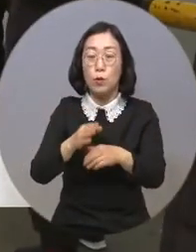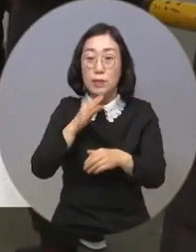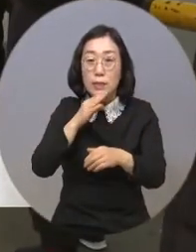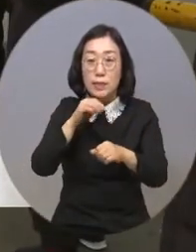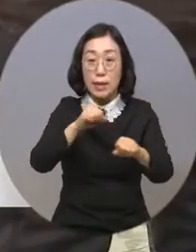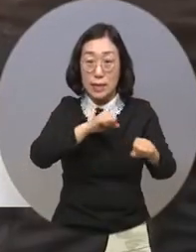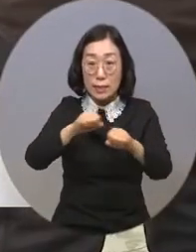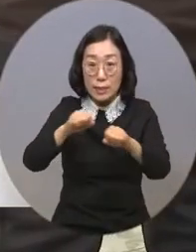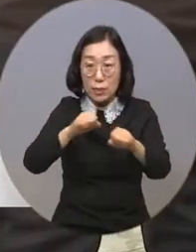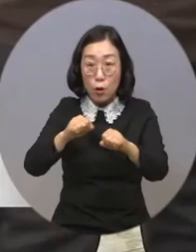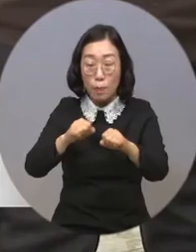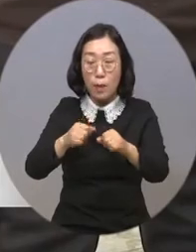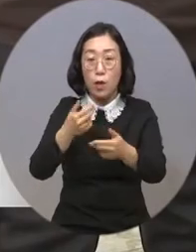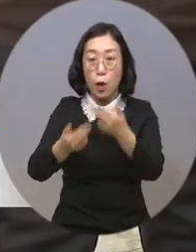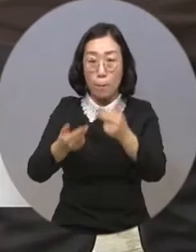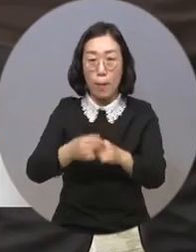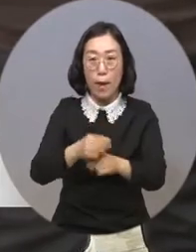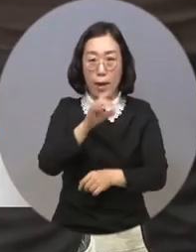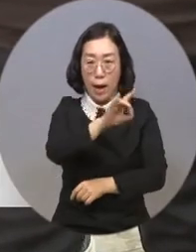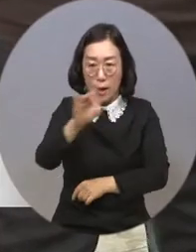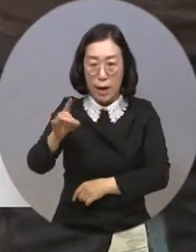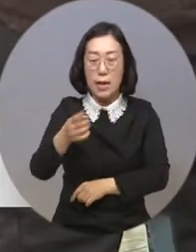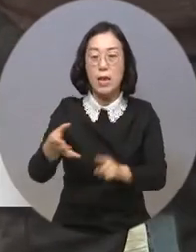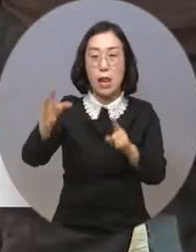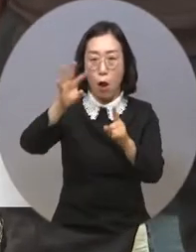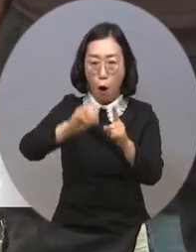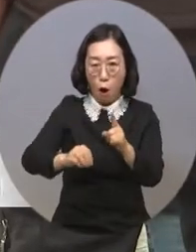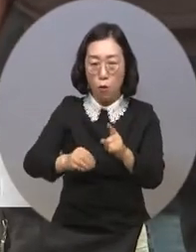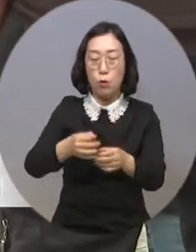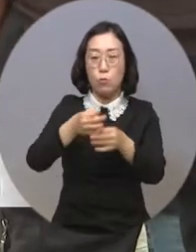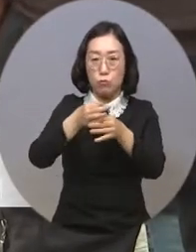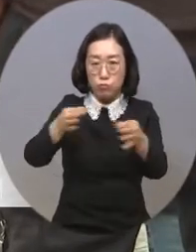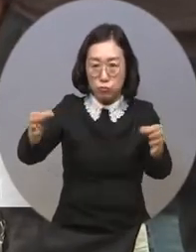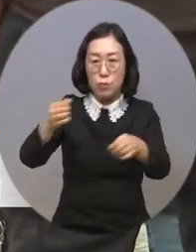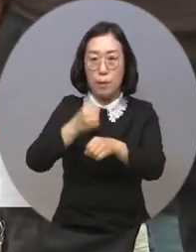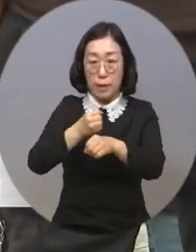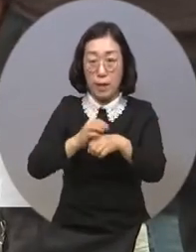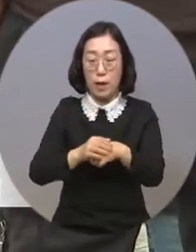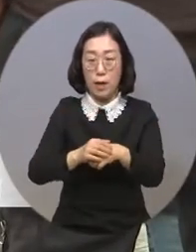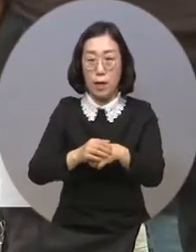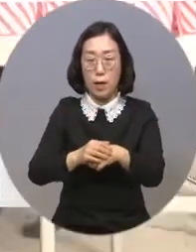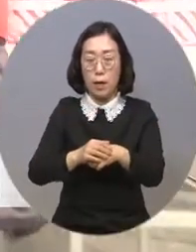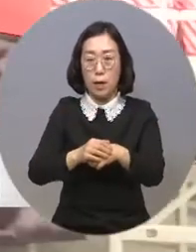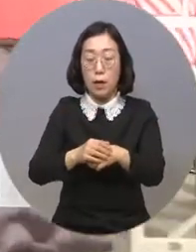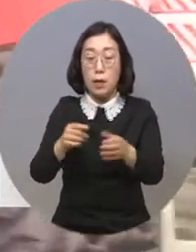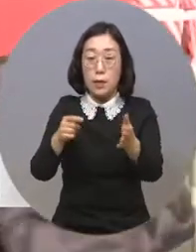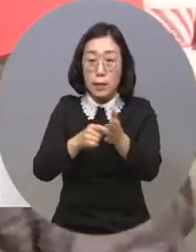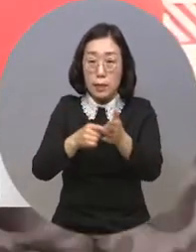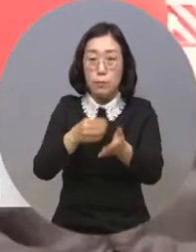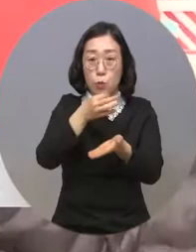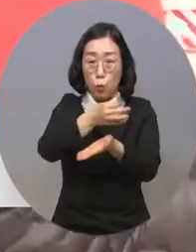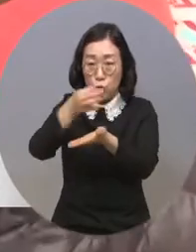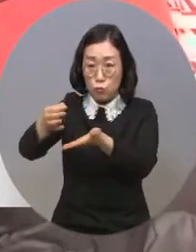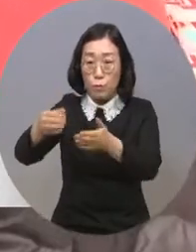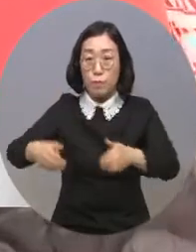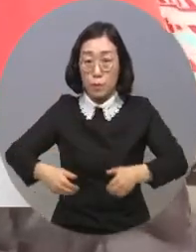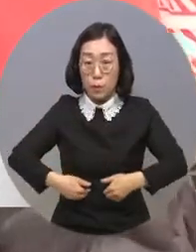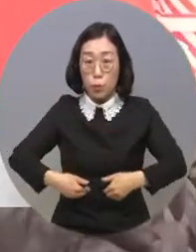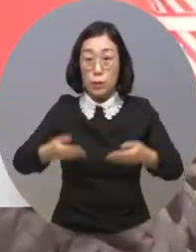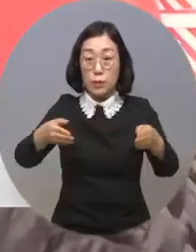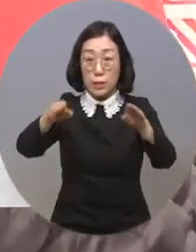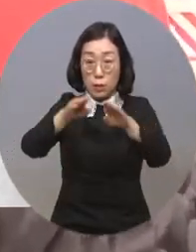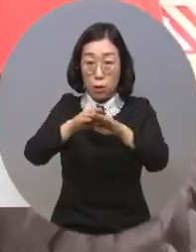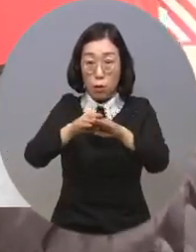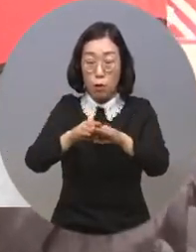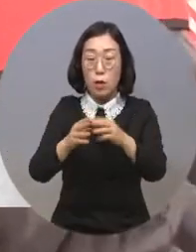노숙인복지실천협회 세 곳에 1억 원을 지원합니다. 코로나19 관련 긴급 예산 수요가 발생한 노숙인 복지시설은 이들